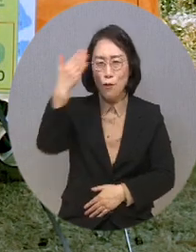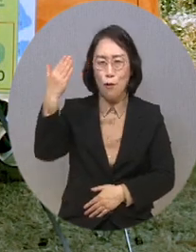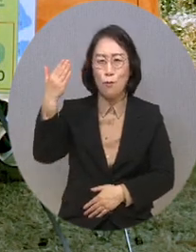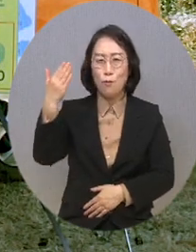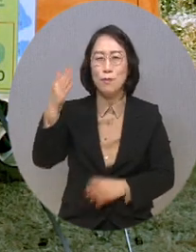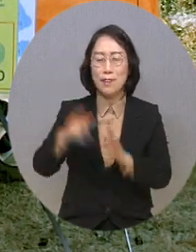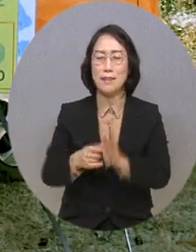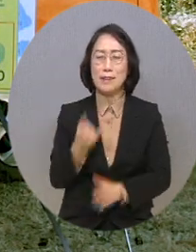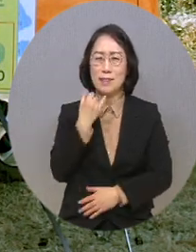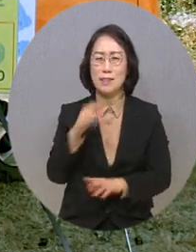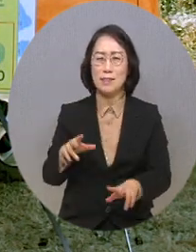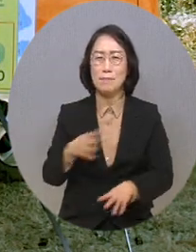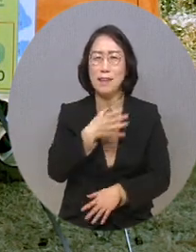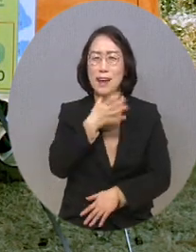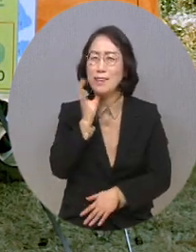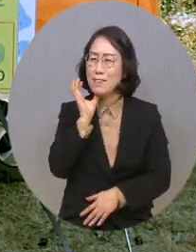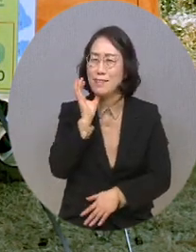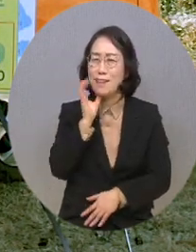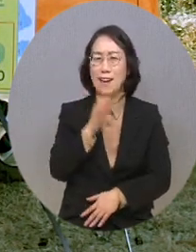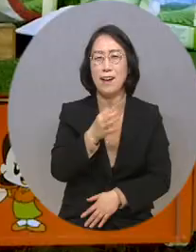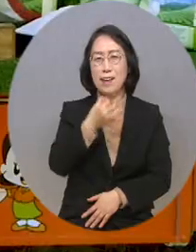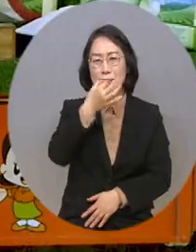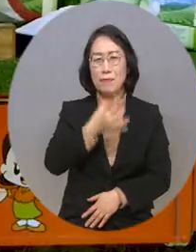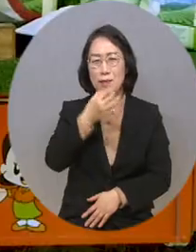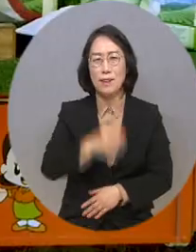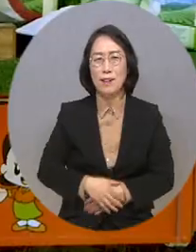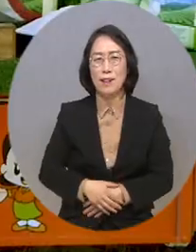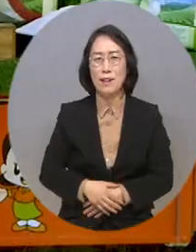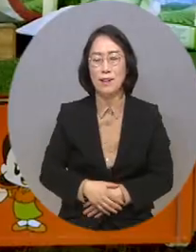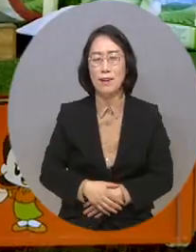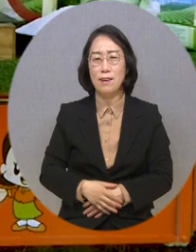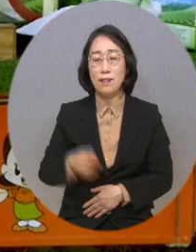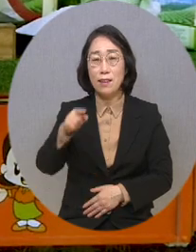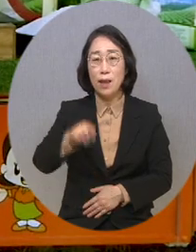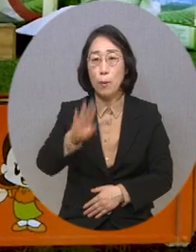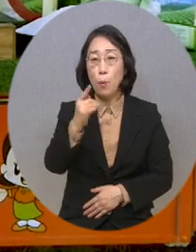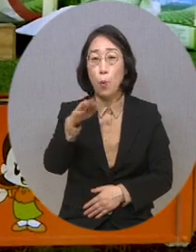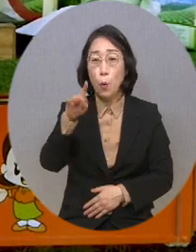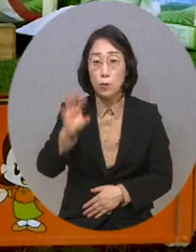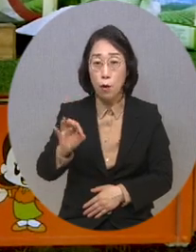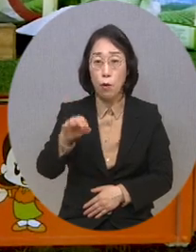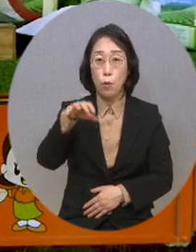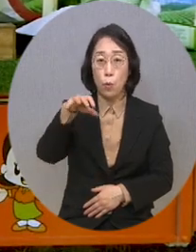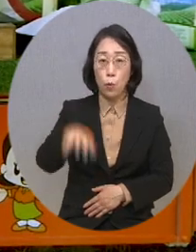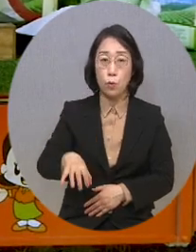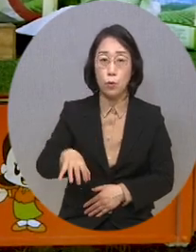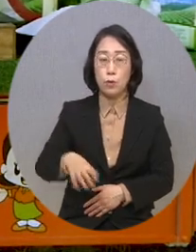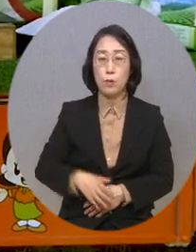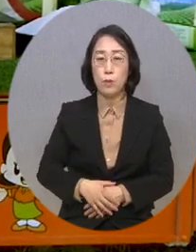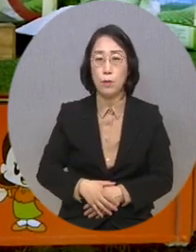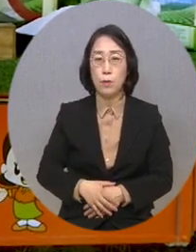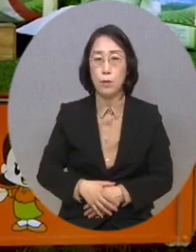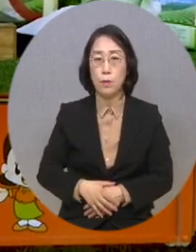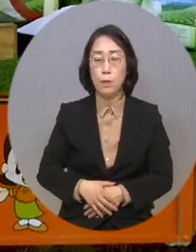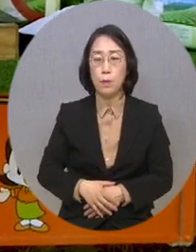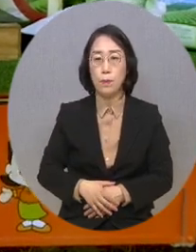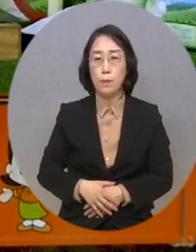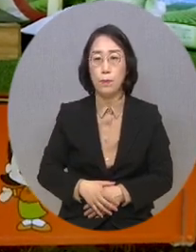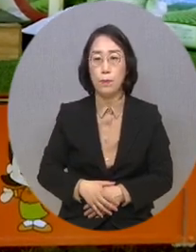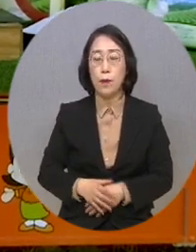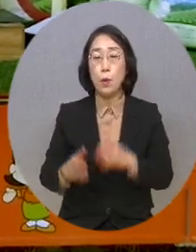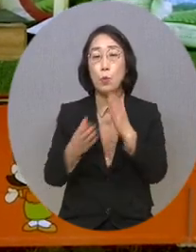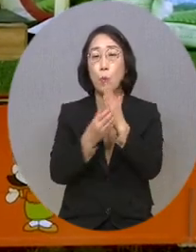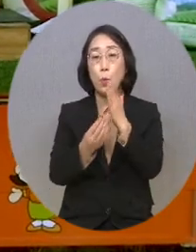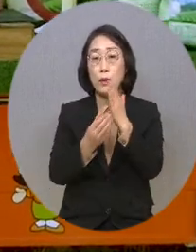나이 드니까 뛰는 것도 힘들다. 아우. 그나저나, 이 보성 하면은 네. 우리가 이제 녹차의 고장으로 알고 있잖아요. 네,